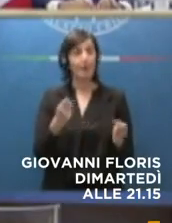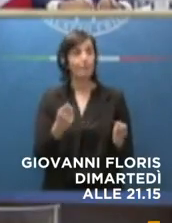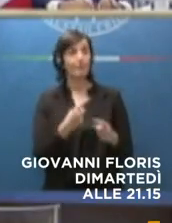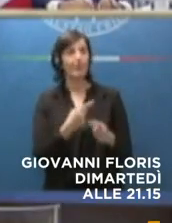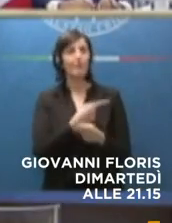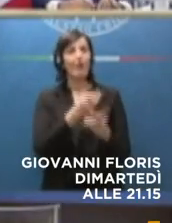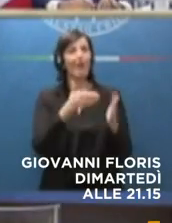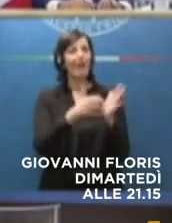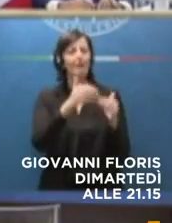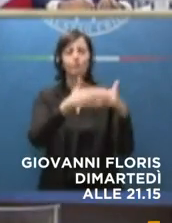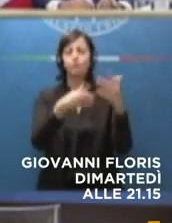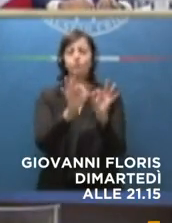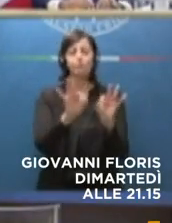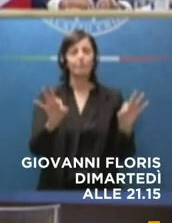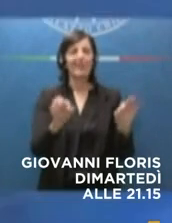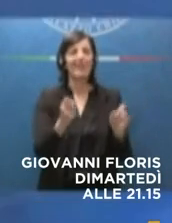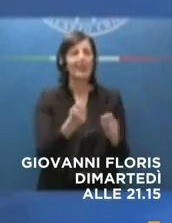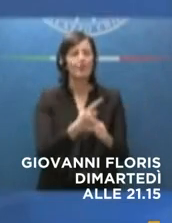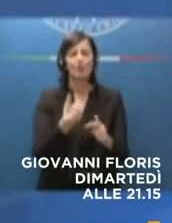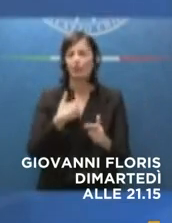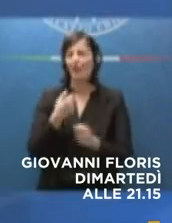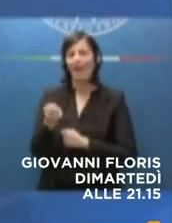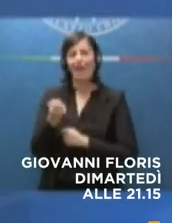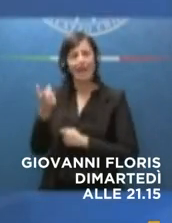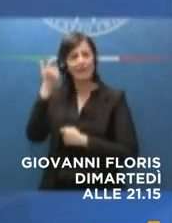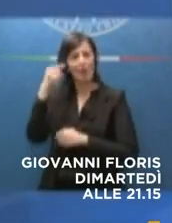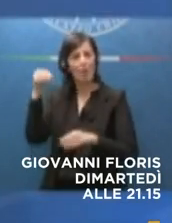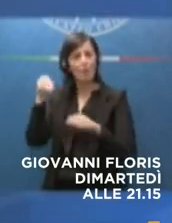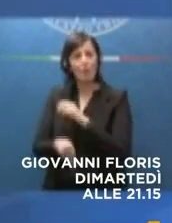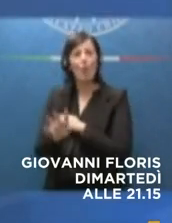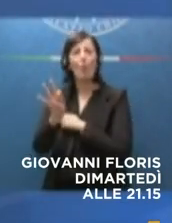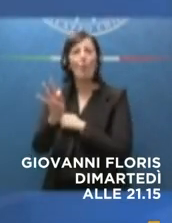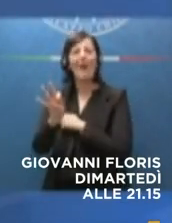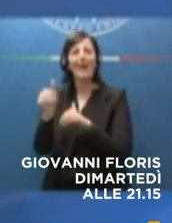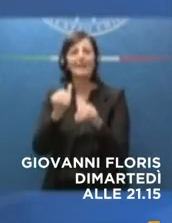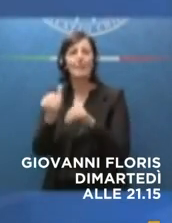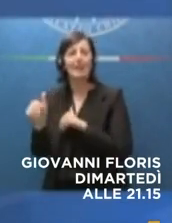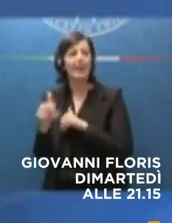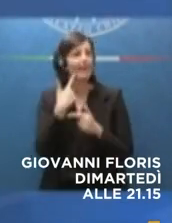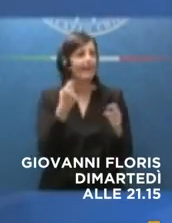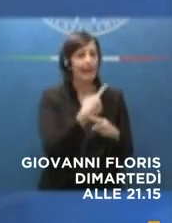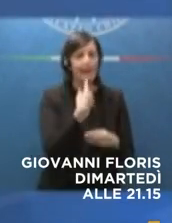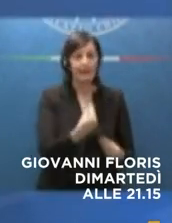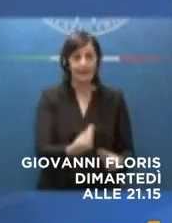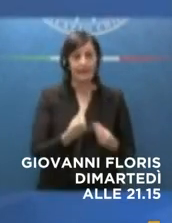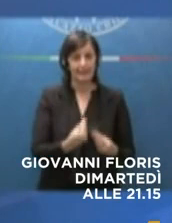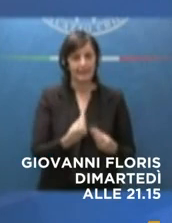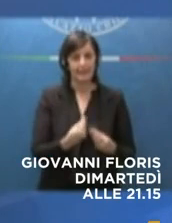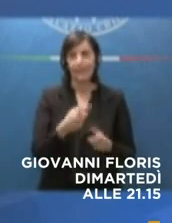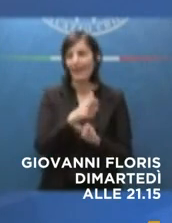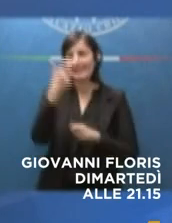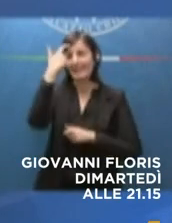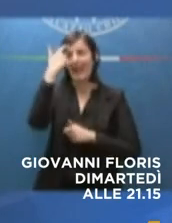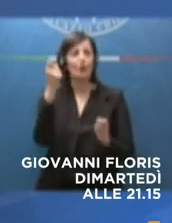sistemato le vostre case. C'è un buco nelle casse dello Stato di 40 miliardi. Gratuitamente chi? No, perché lo Stato non fa niente